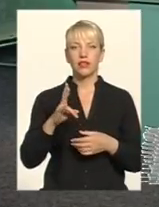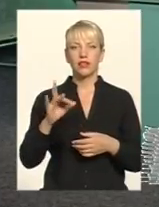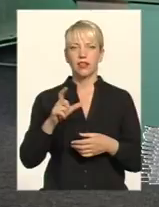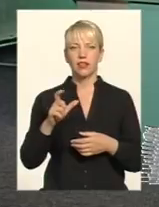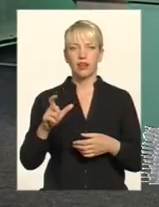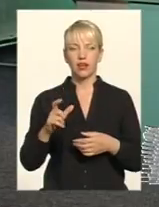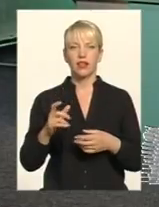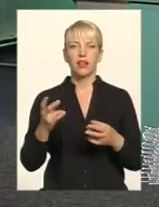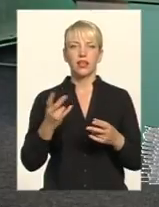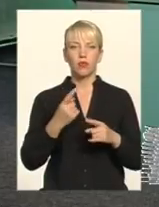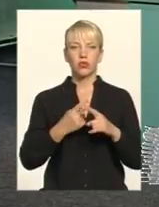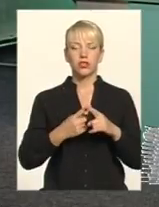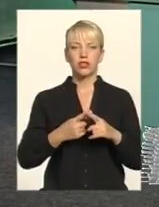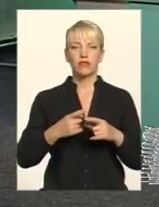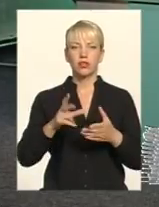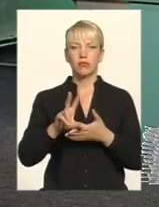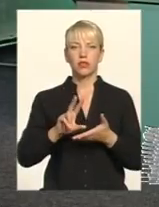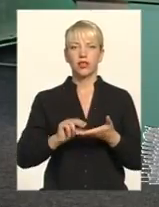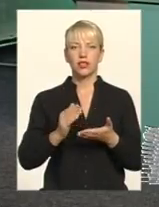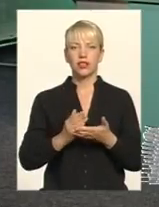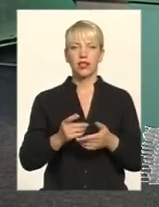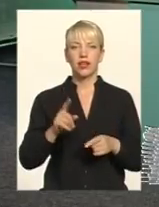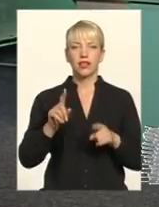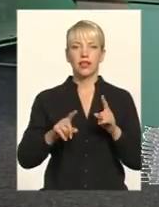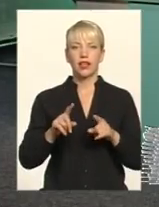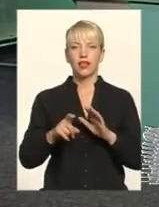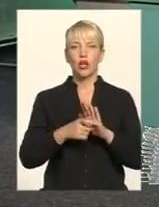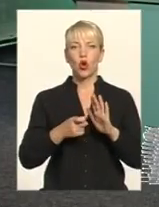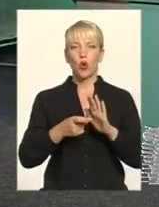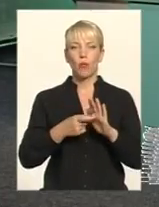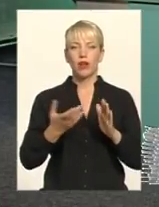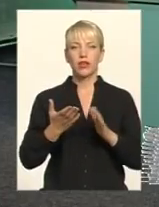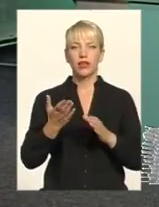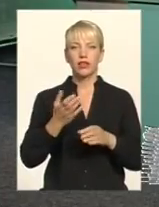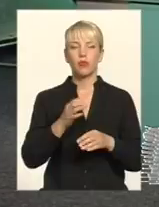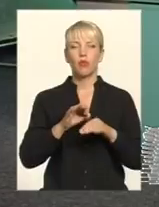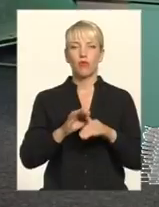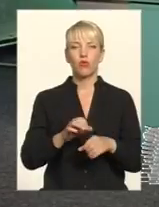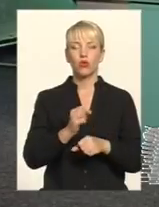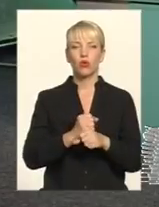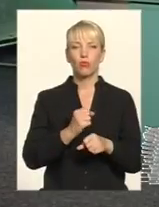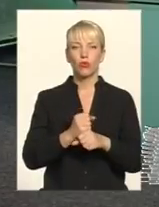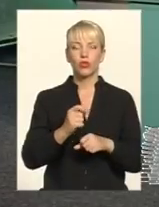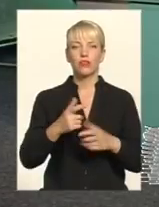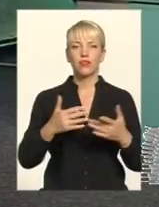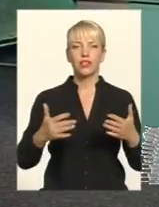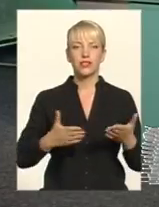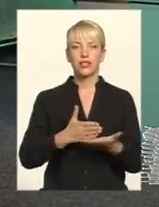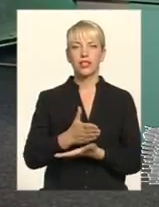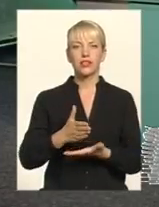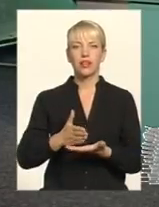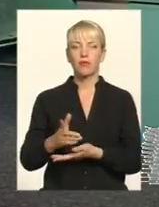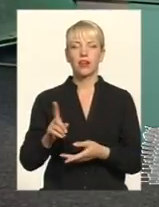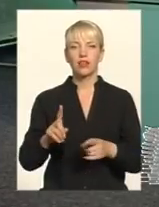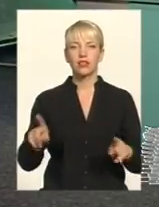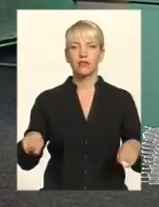Є позитивним прикладом того, є декілька компаній, які проводять роботу в різних напрямках, які створюють